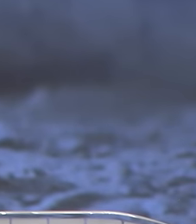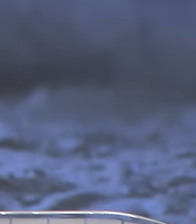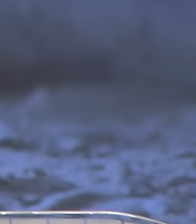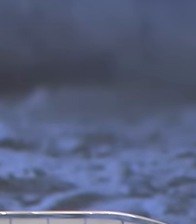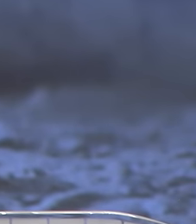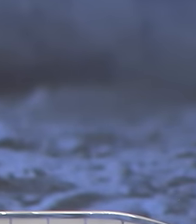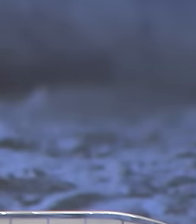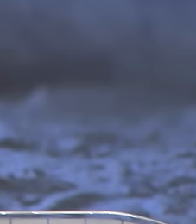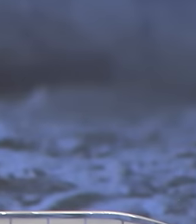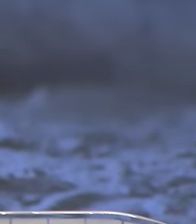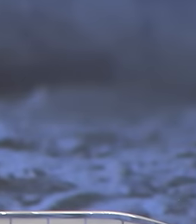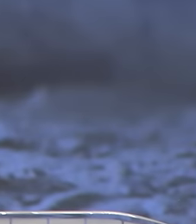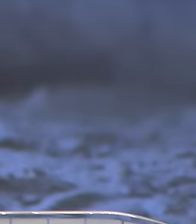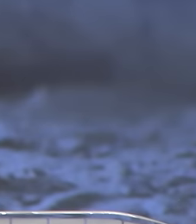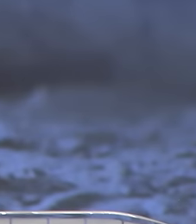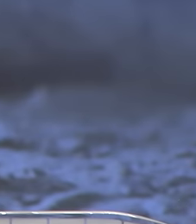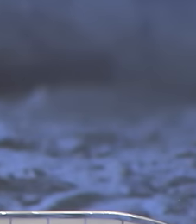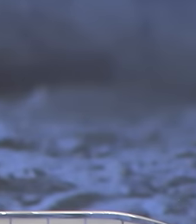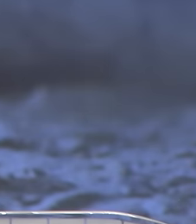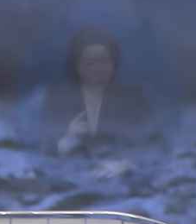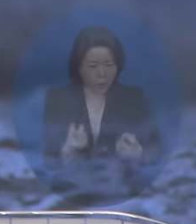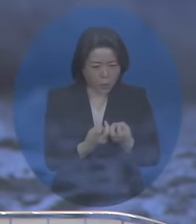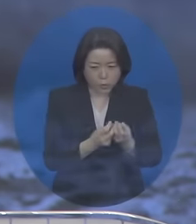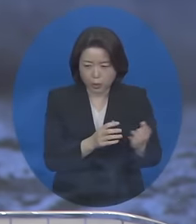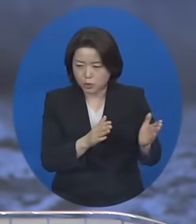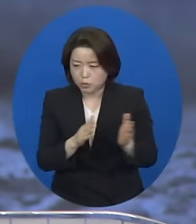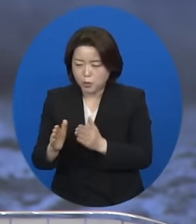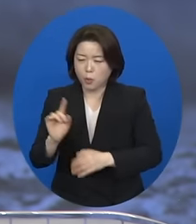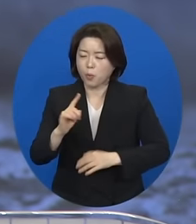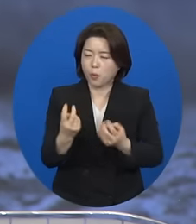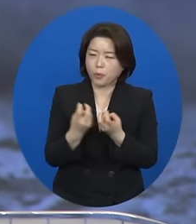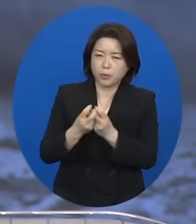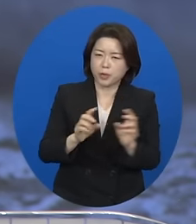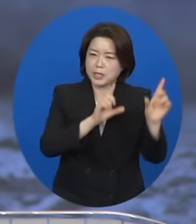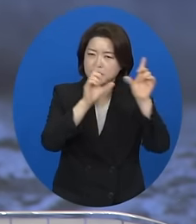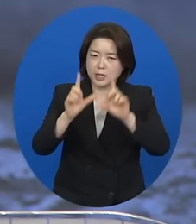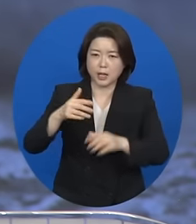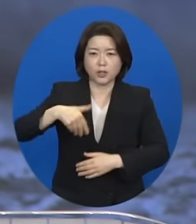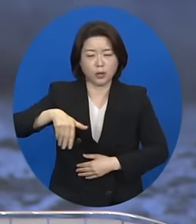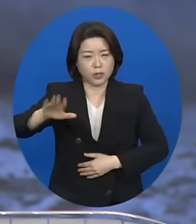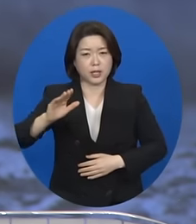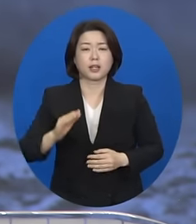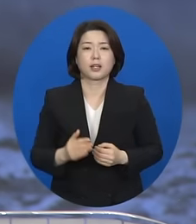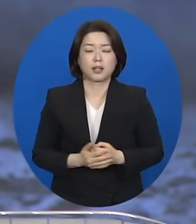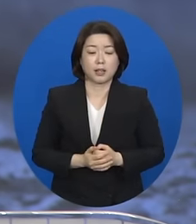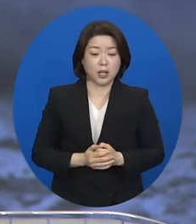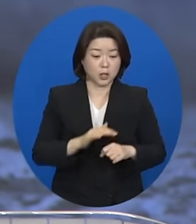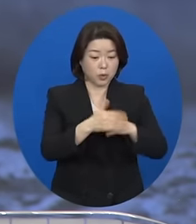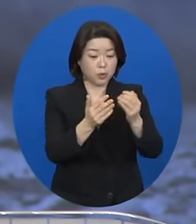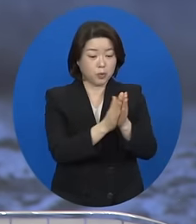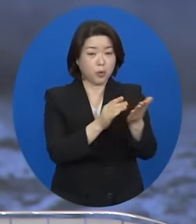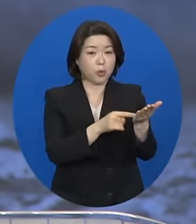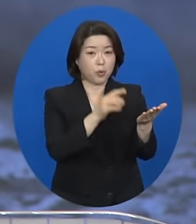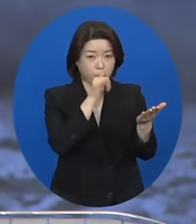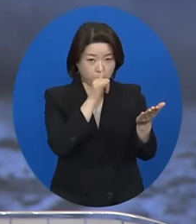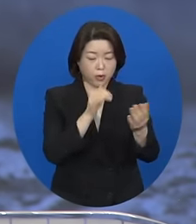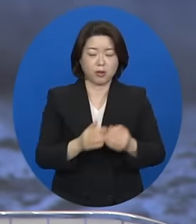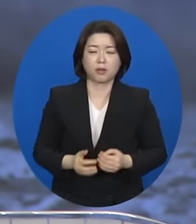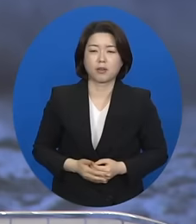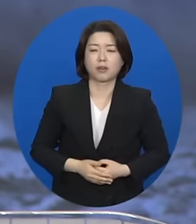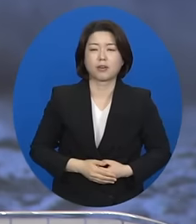는음을 어떻게 준고을 살아가느냐에게 하나님은 있습니다 너희는 그